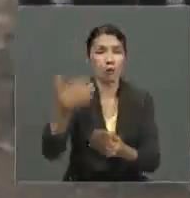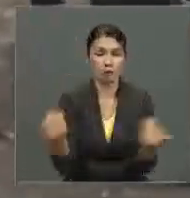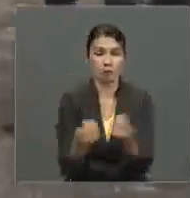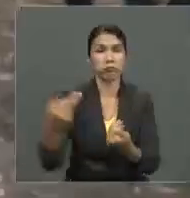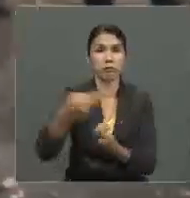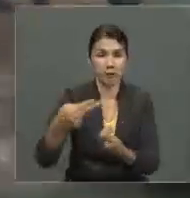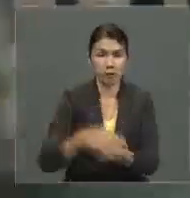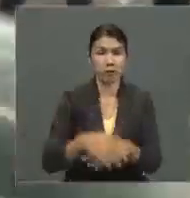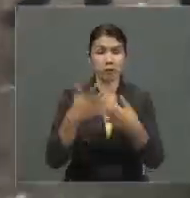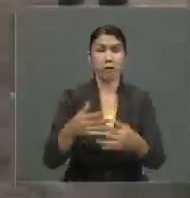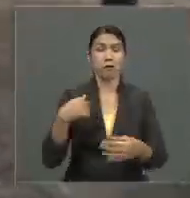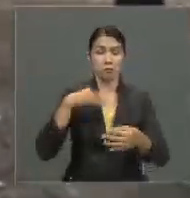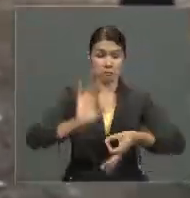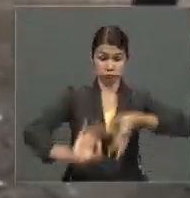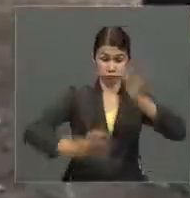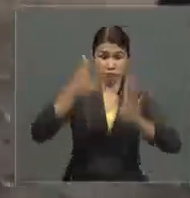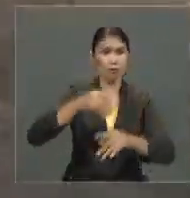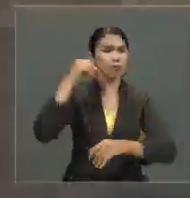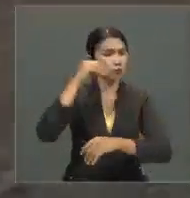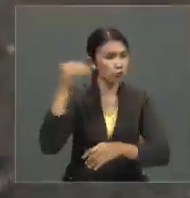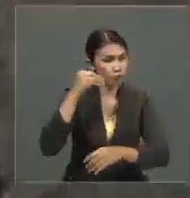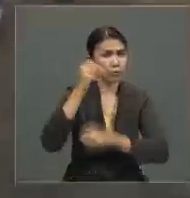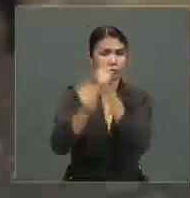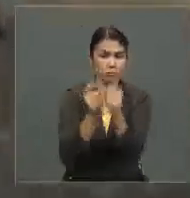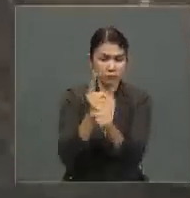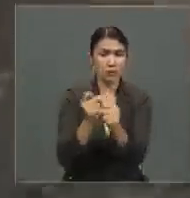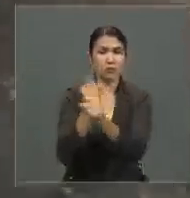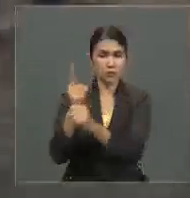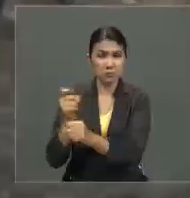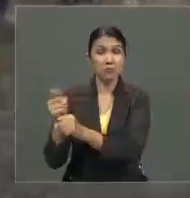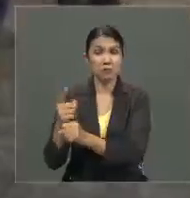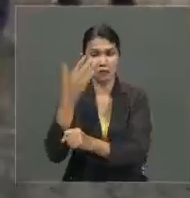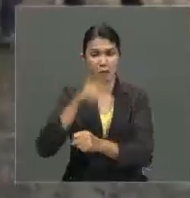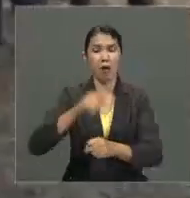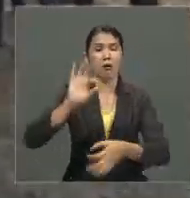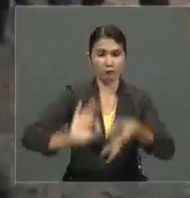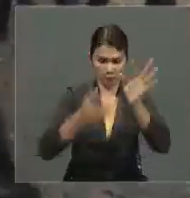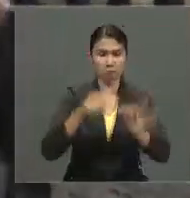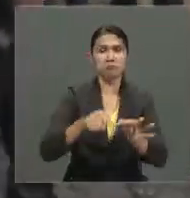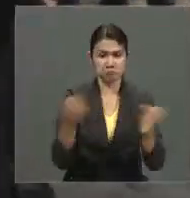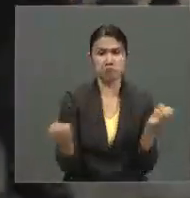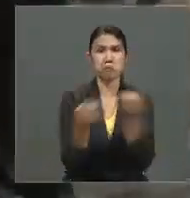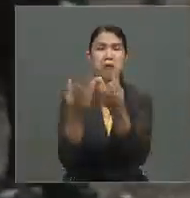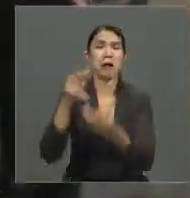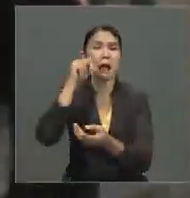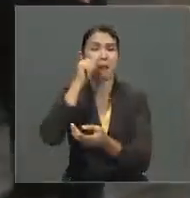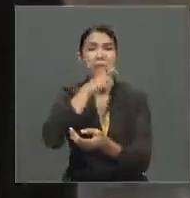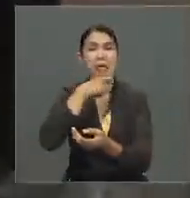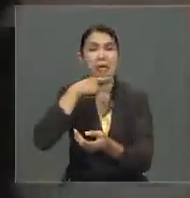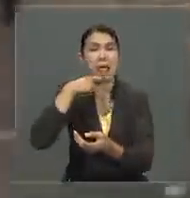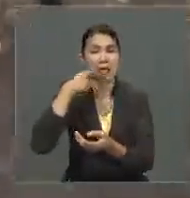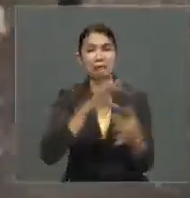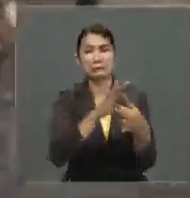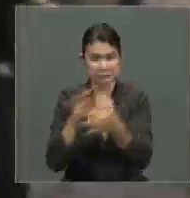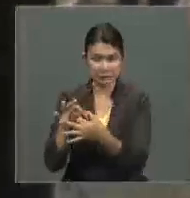เกิดขึ้นในทุกปีก็ได้มีการกำชับให้ทุกฝ่ายดูแลทุกพื้นที่เนื่องจากว่าไฟป่าเป็นต้นเหตุที่ทำให้เกิดปัญหาความแห้งแล้งตามมาร